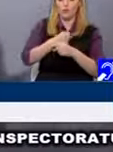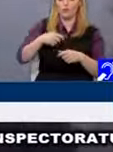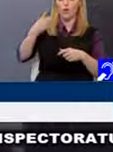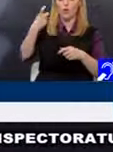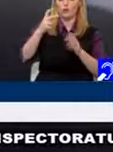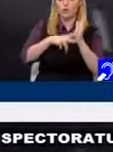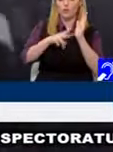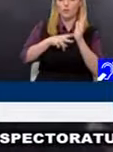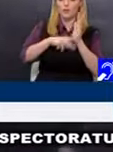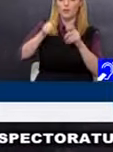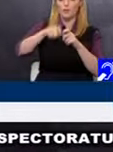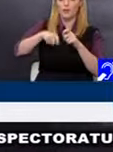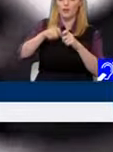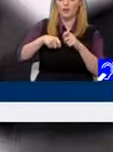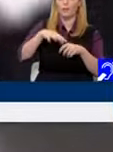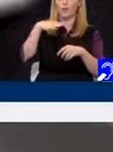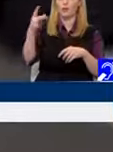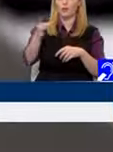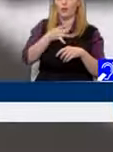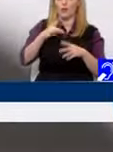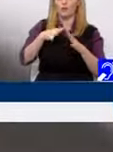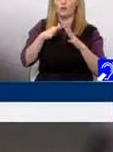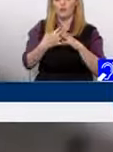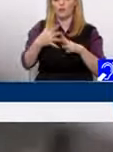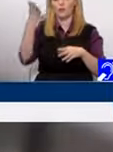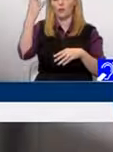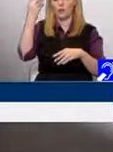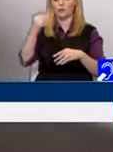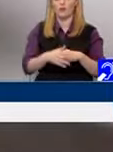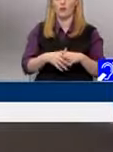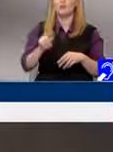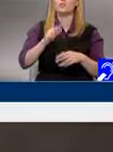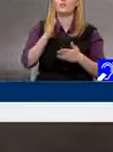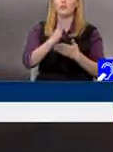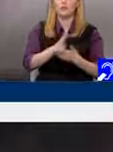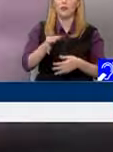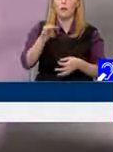mai multe raioane ale Republicii Moldova. Ce se este? Pastile,